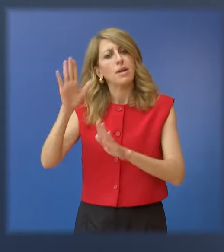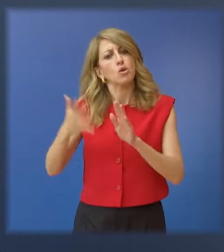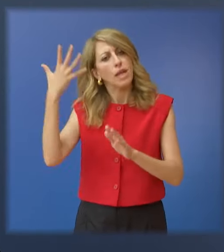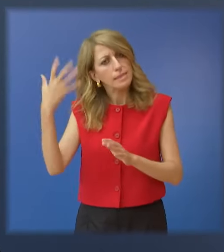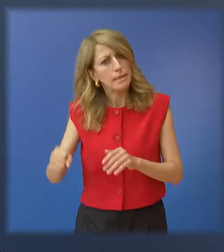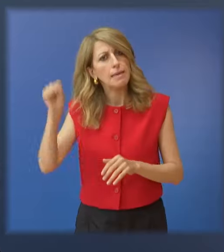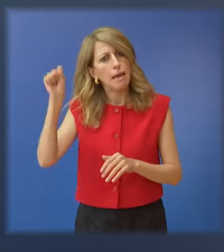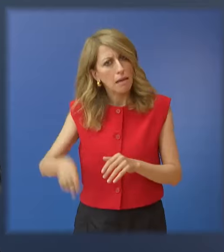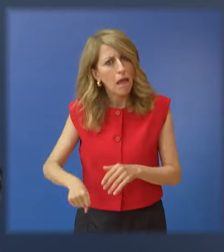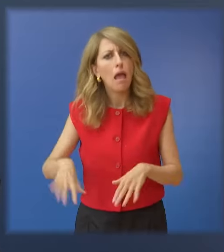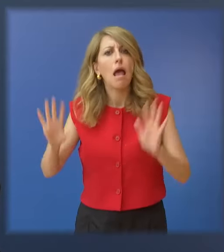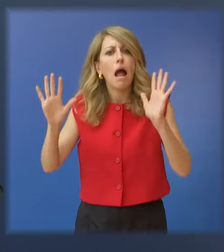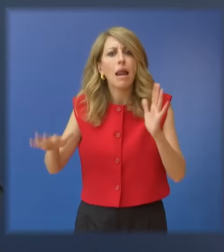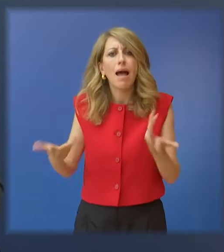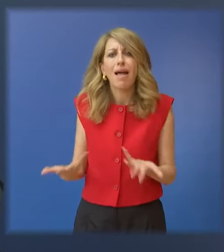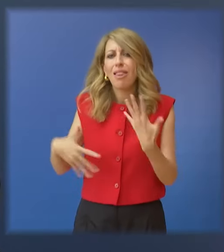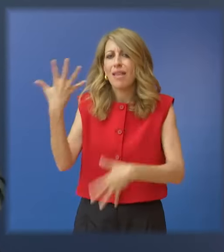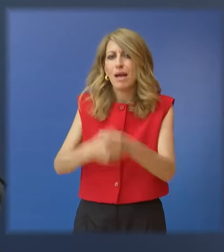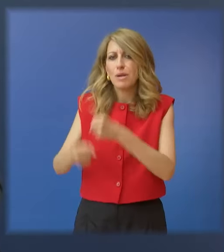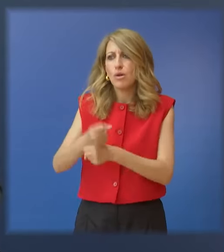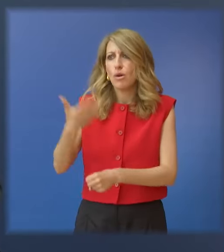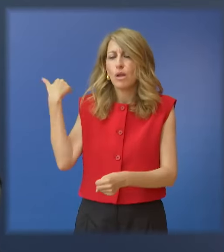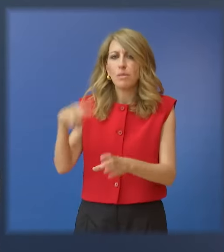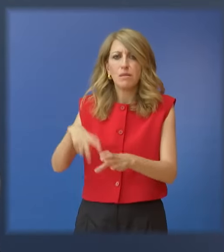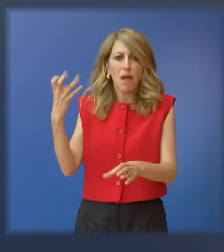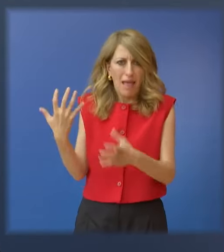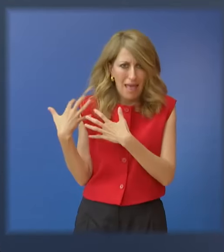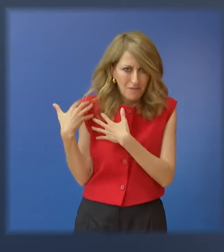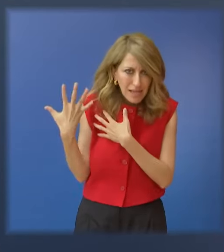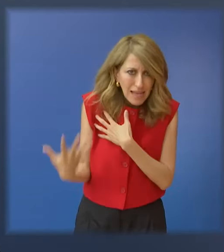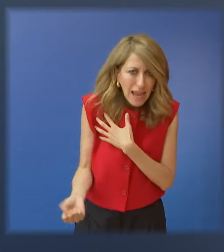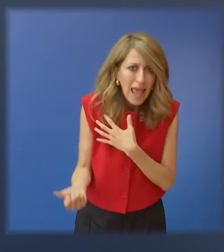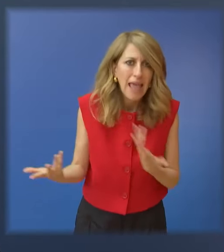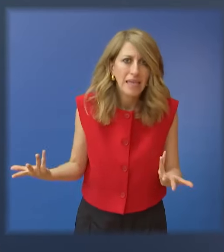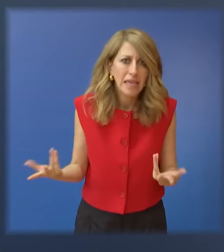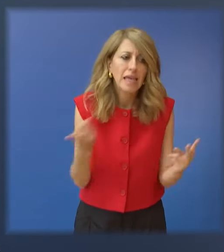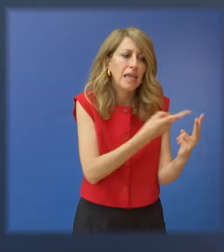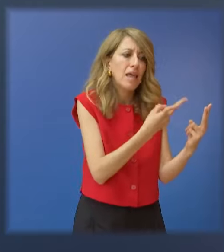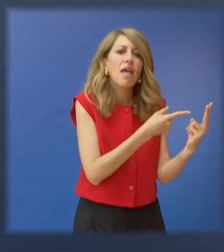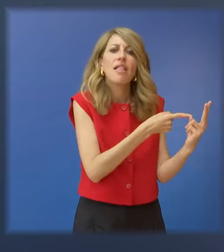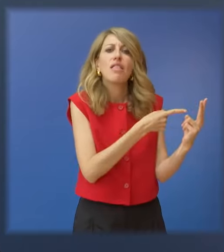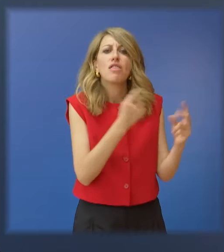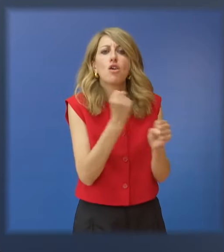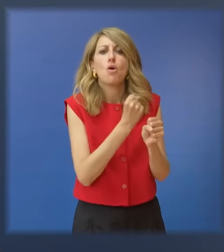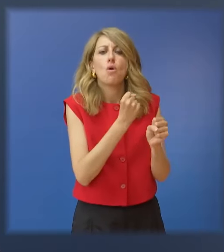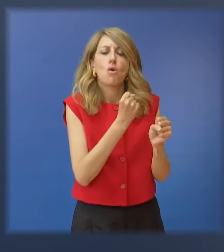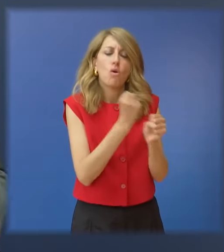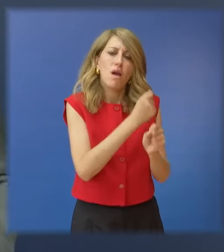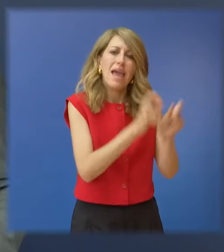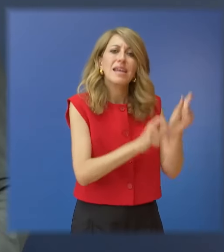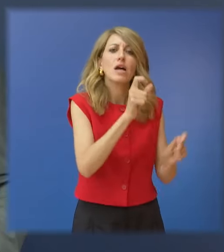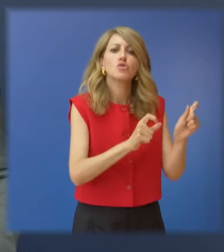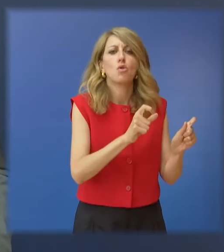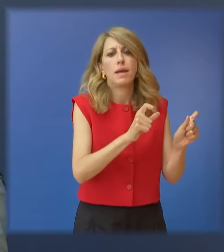πώς μπορεί δηλαδή να ευθύνεται ένας ένας πολίτης ένας άνθρωπος ένας πολιτικός ε για για χρέη